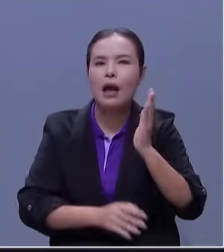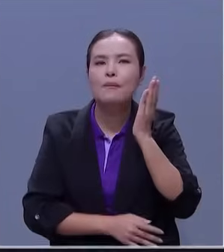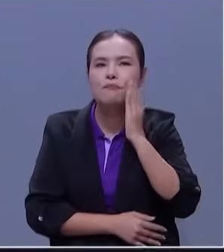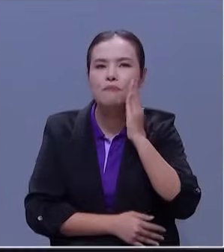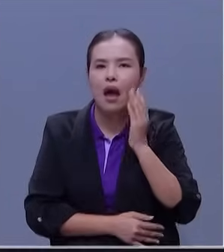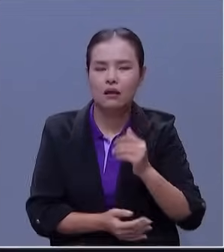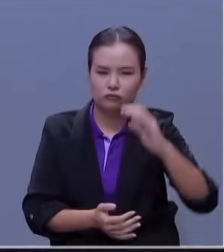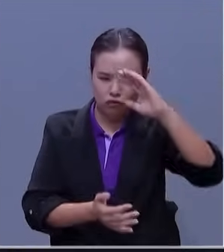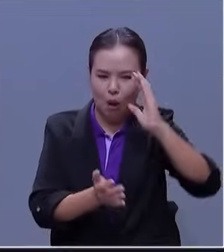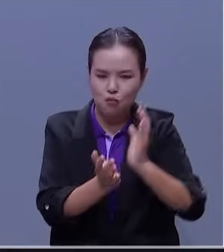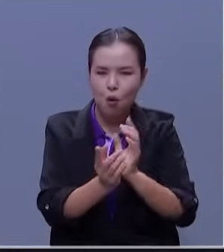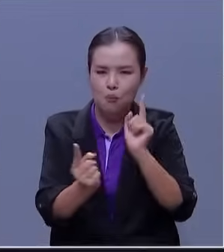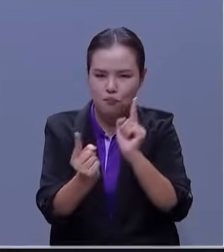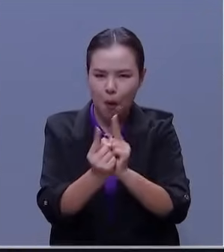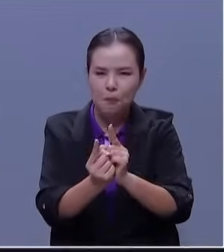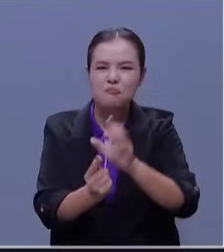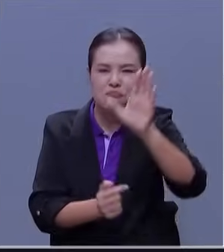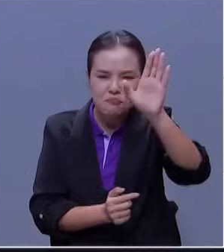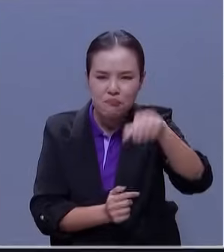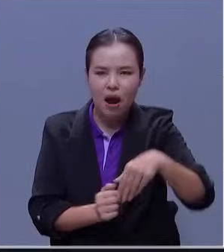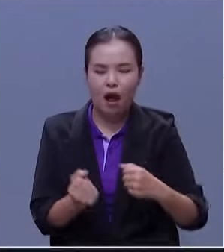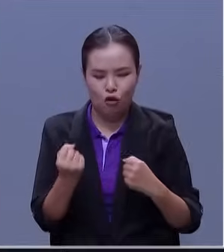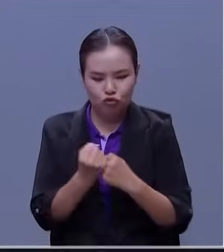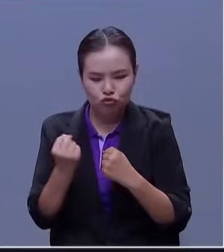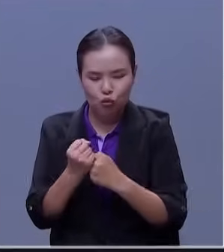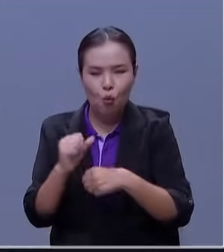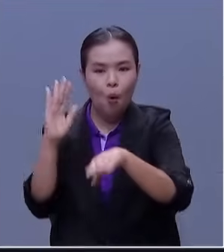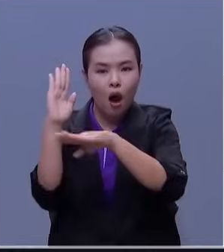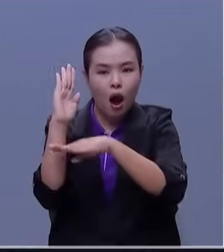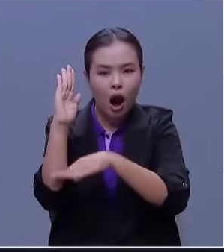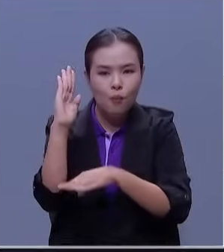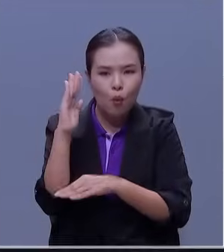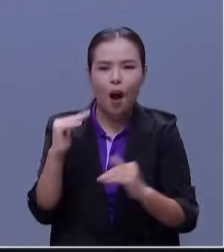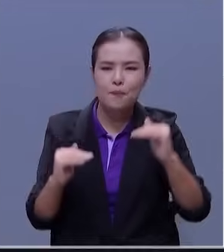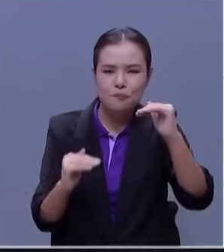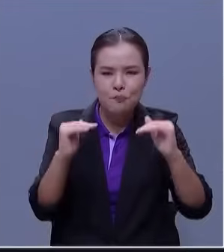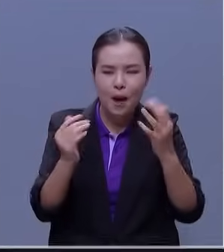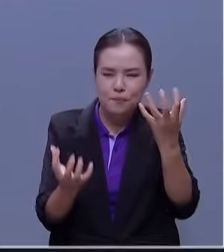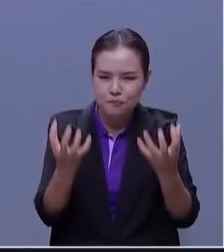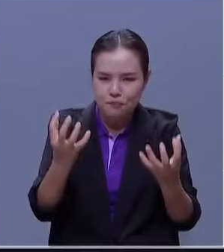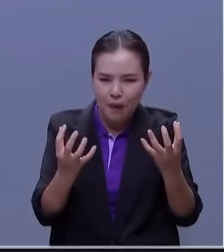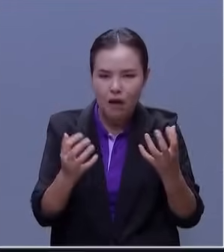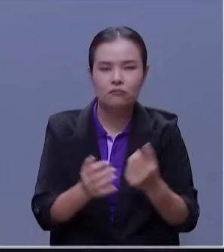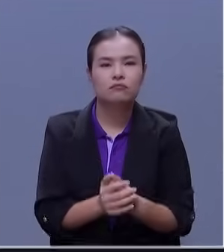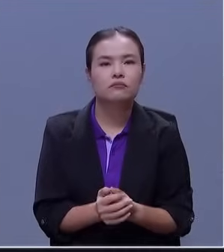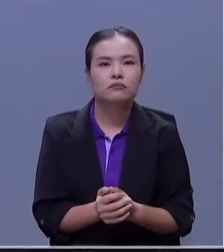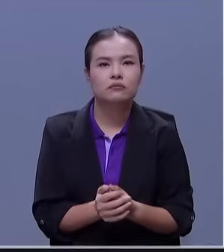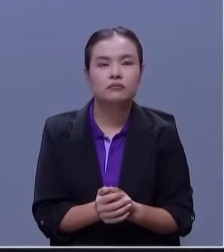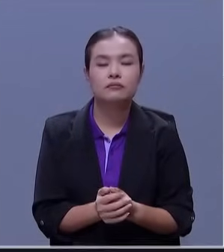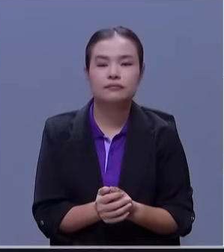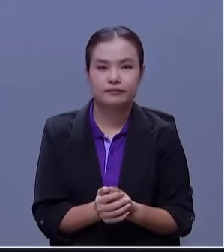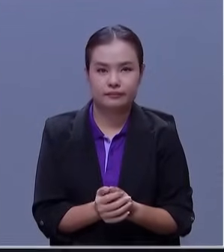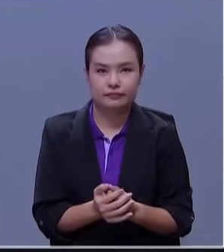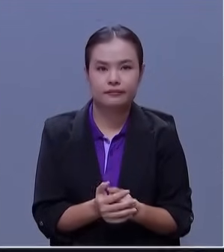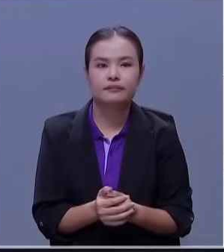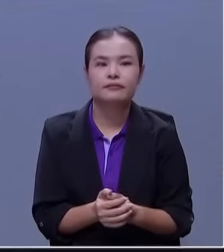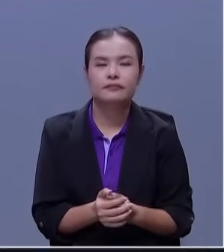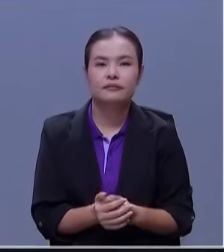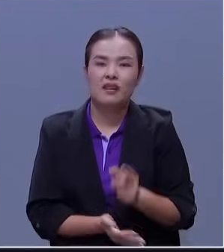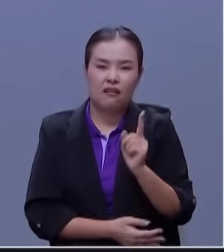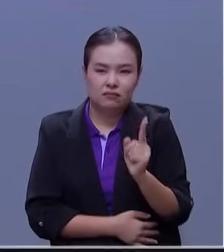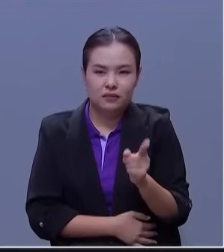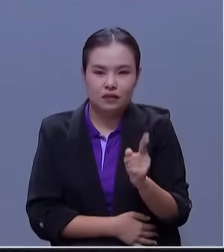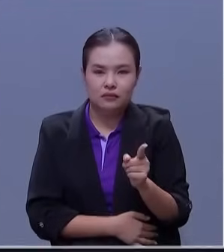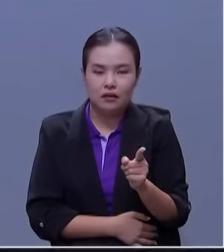ให้มอบตัวเถอะกลับเข้ามาสู้ในกระบวนการสู้พิสูจน์ความบริสุทธิ์กันนะครับท่านวิชัยก็บอกว่าจริงๆ